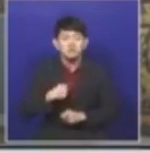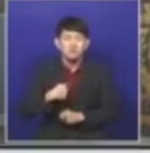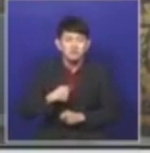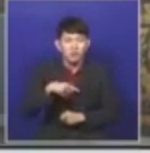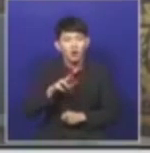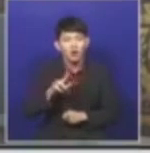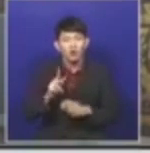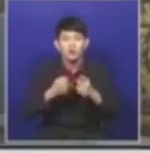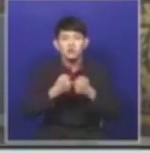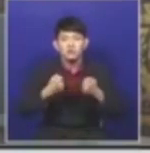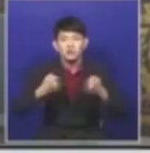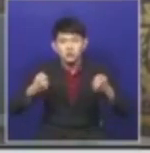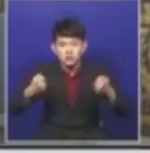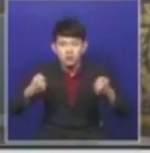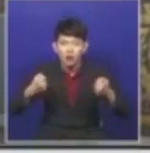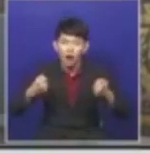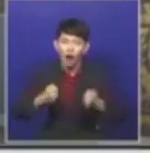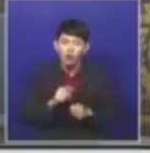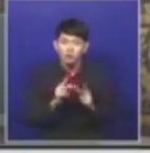แม่ยกจะแวะมาถามว่าไงคุณหมอยกช้าเกิดคุณหมอไปให้ท่านให้ข้อมูลท่านนายกจนนายกเหรอแล้วก็ต่อพ.ร.ก.ฉุกเฉินอ้างข้อมูลเช้าสุขมันจะเลยป้ายแล้วที่นี่เสียงชมจะกลายเป็นเสียงแพ่งคุณหมอเสียงตบมือดอกไม้จะกลายเป็นก้อนอิฐ